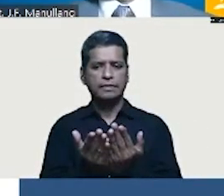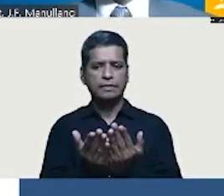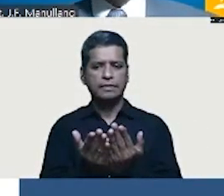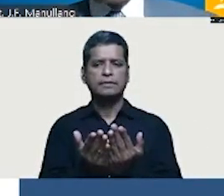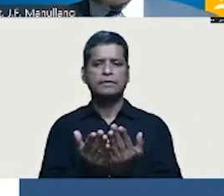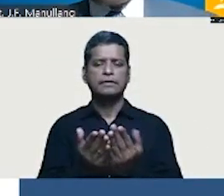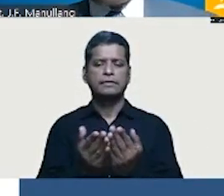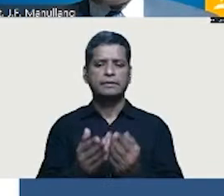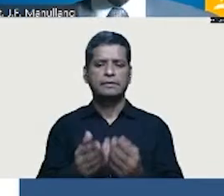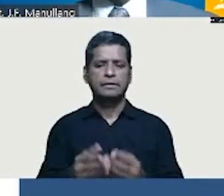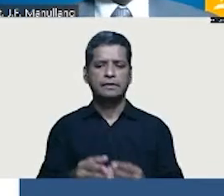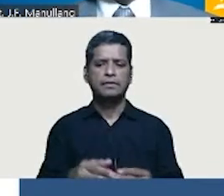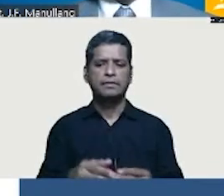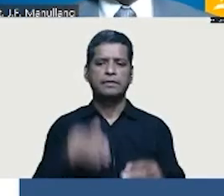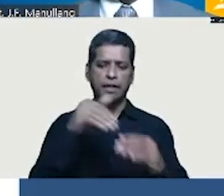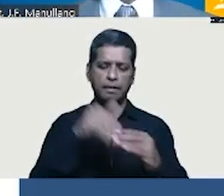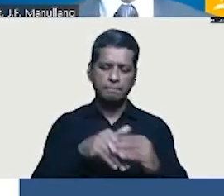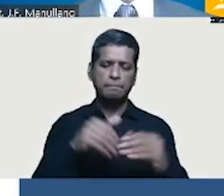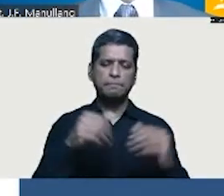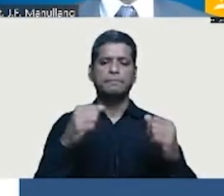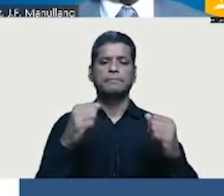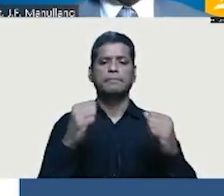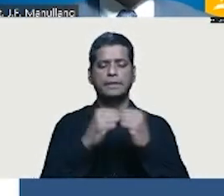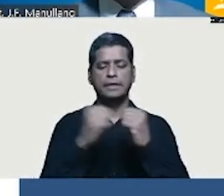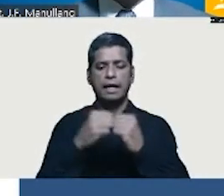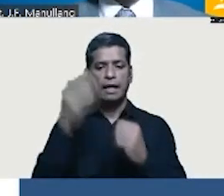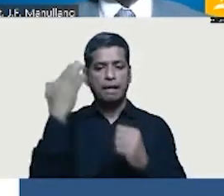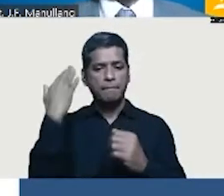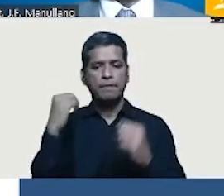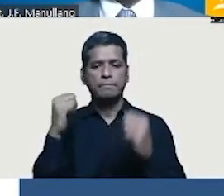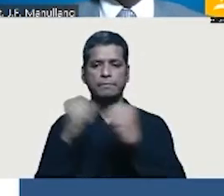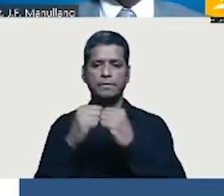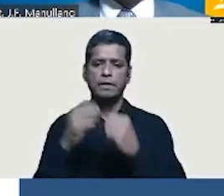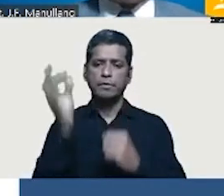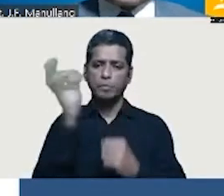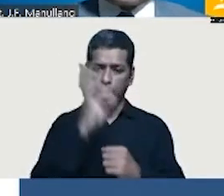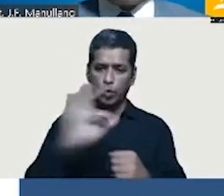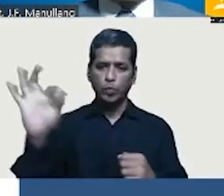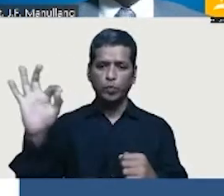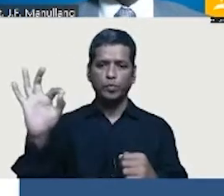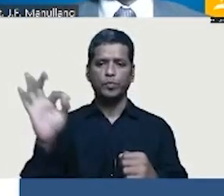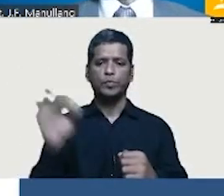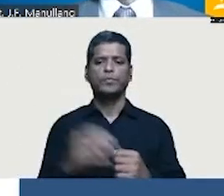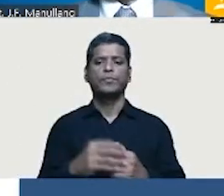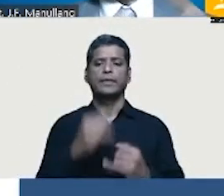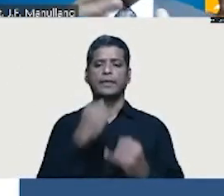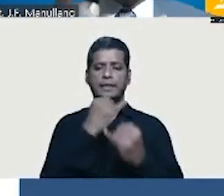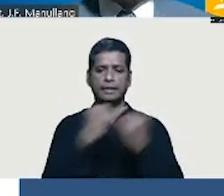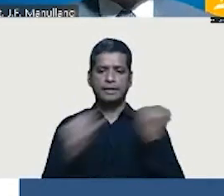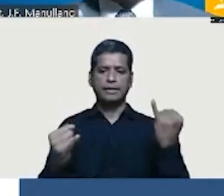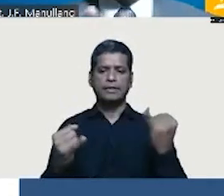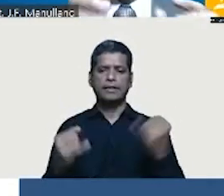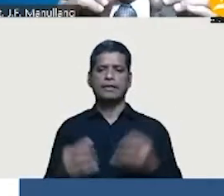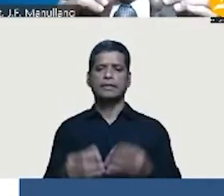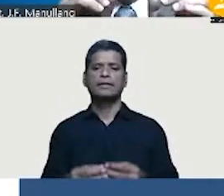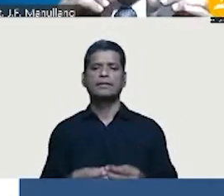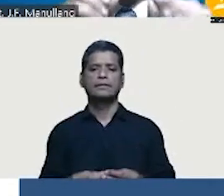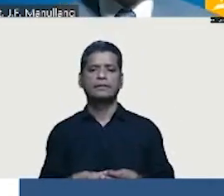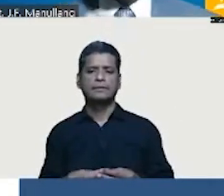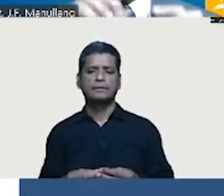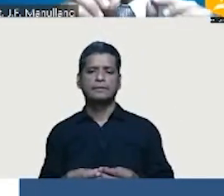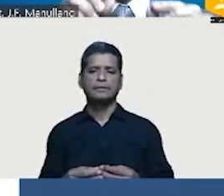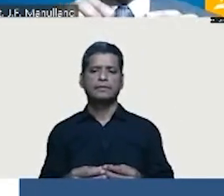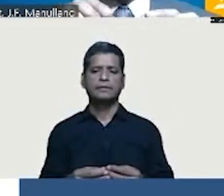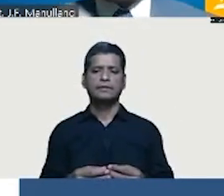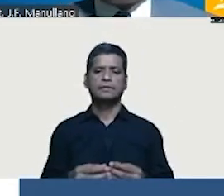dalam perjanjian baru demikian juga manifestasinya dalam jamaah yang terakhir yang mempunyai ciri khas yang